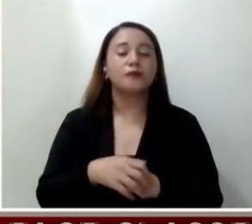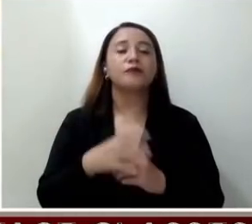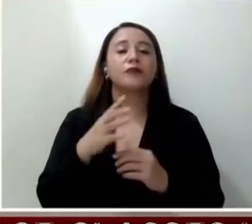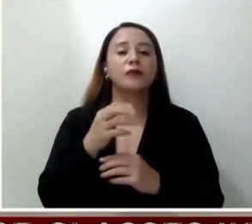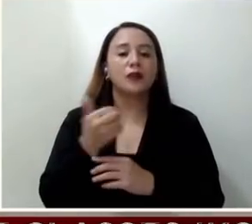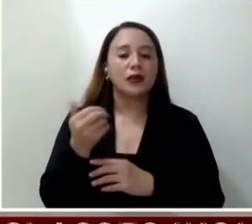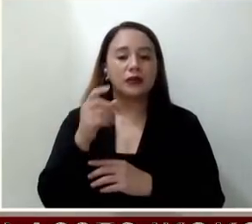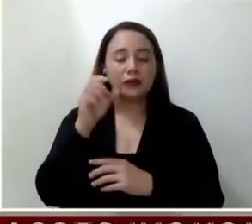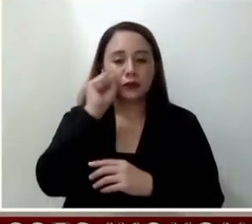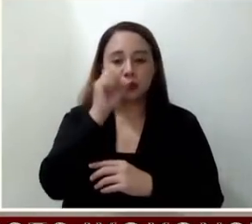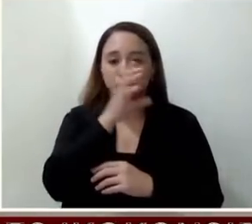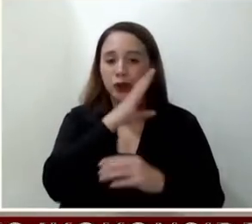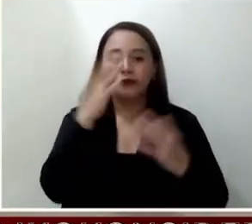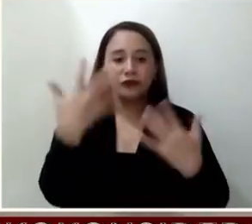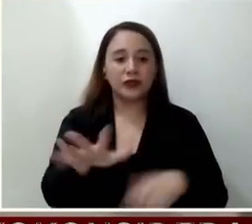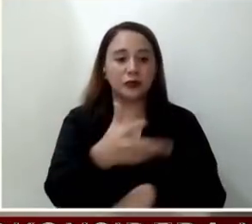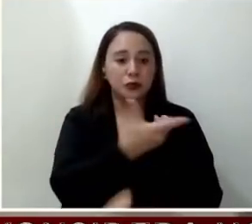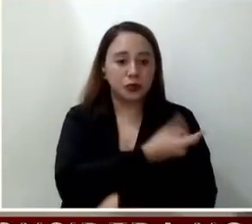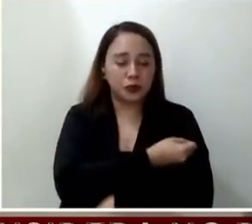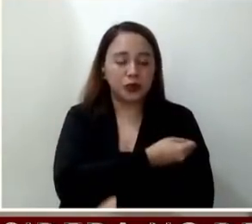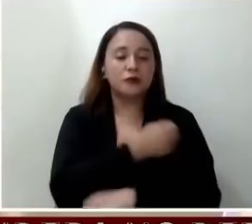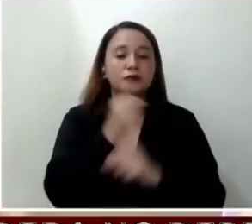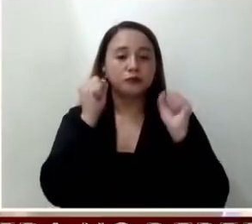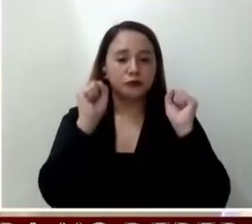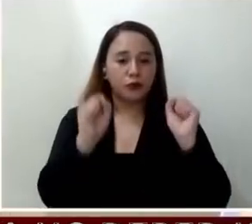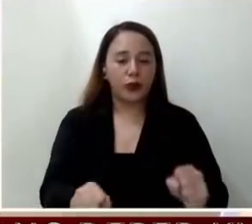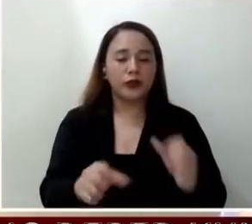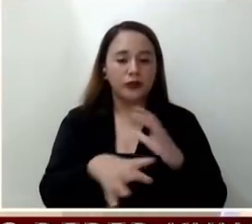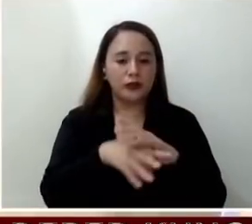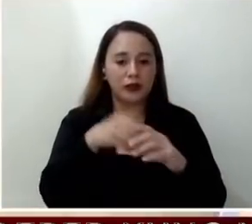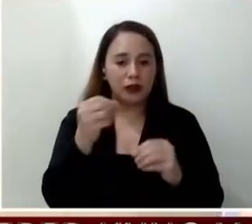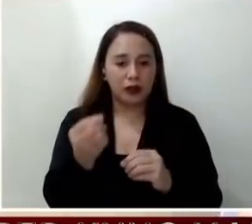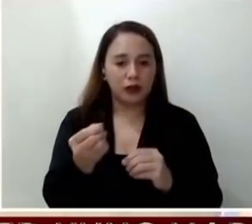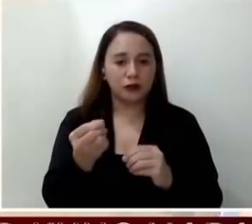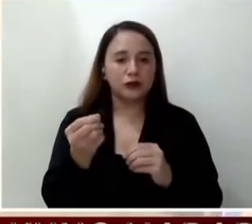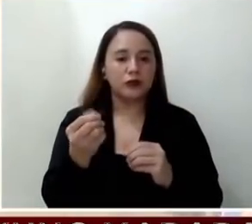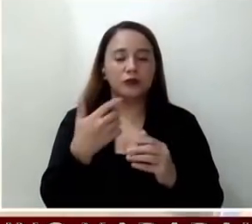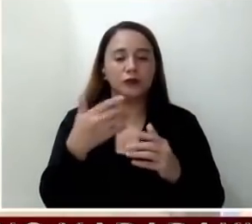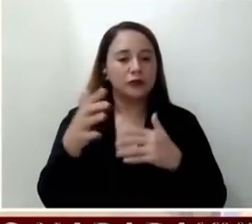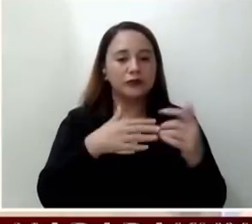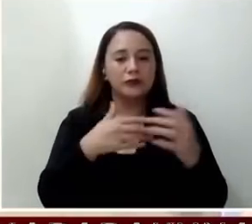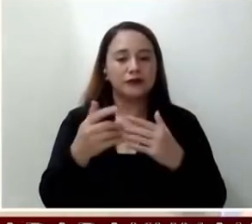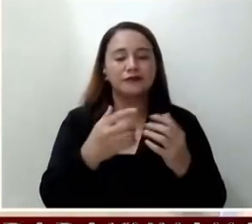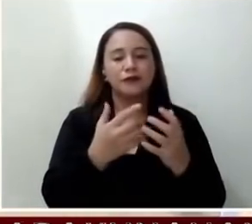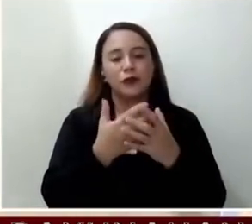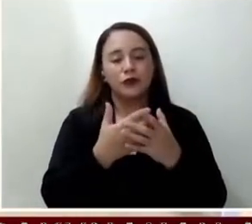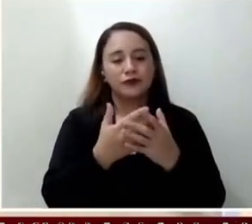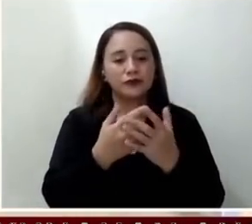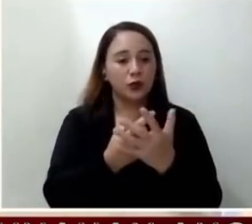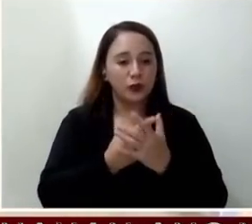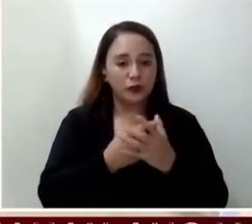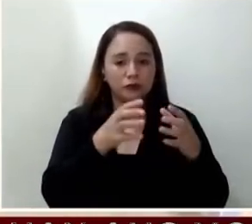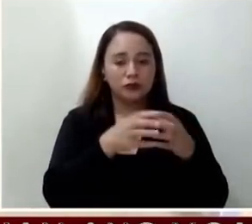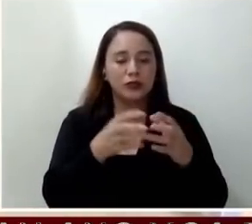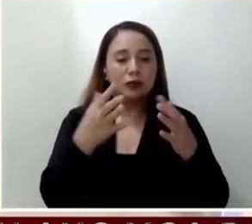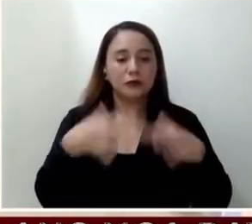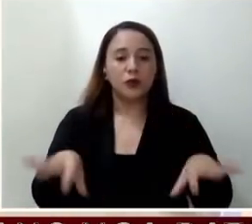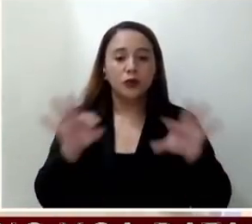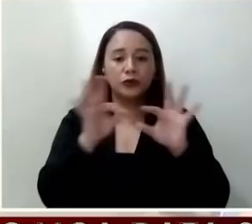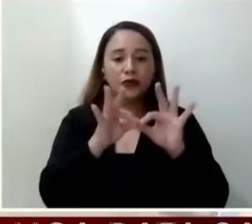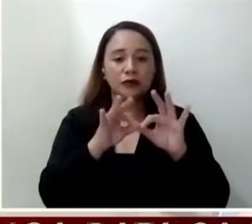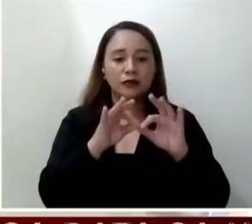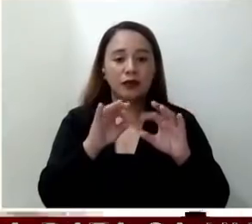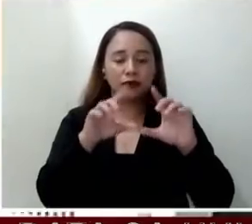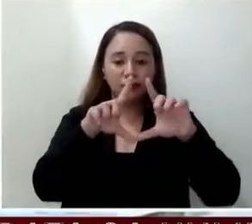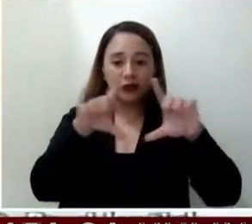na nakatapos na ng bakuna ay maaari na rin makalabas sa anumang quarantine classification basta't magpresenta lang ng vaccination